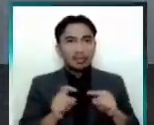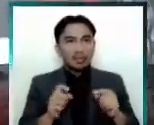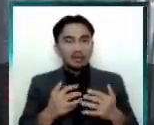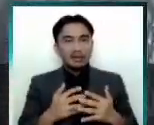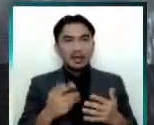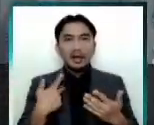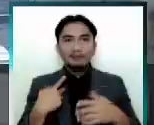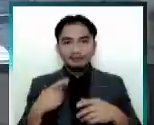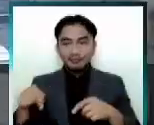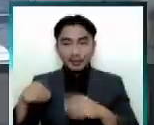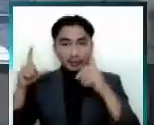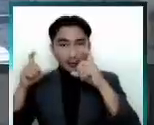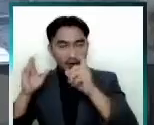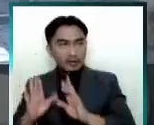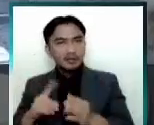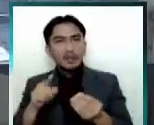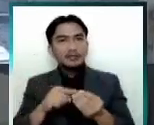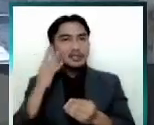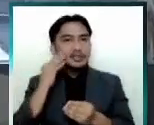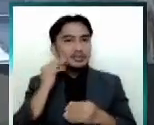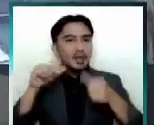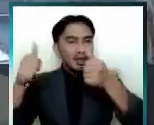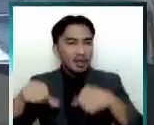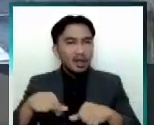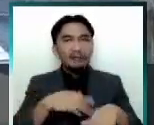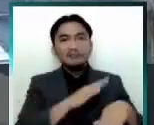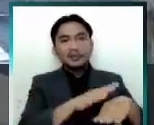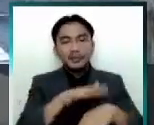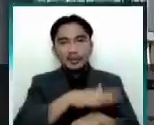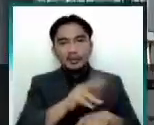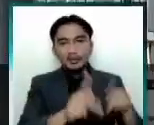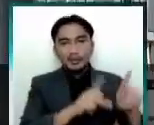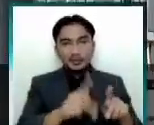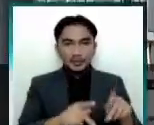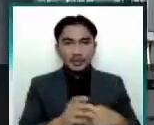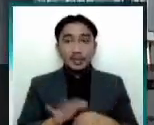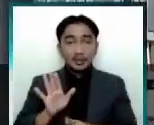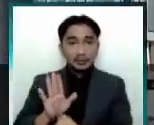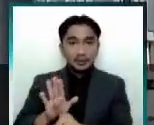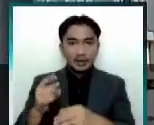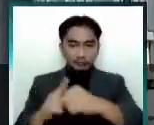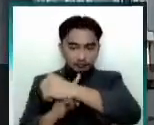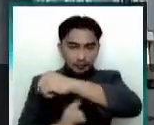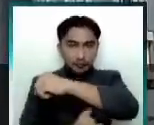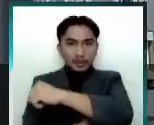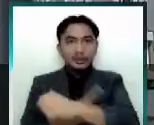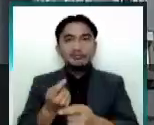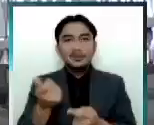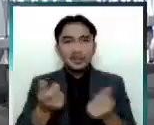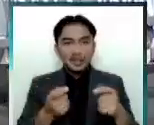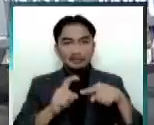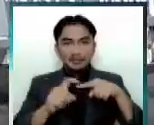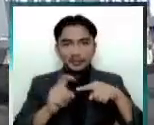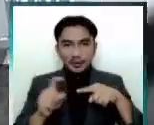Pinost niya ang naging karanasan para maging babala sa iba. Tinanggal muna ng City Engineer's Office ng Maynila ang kuryente sa railings